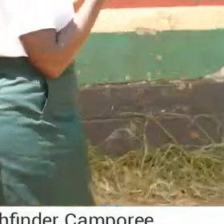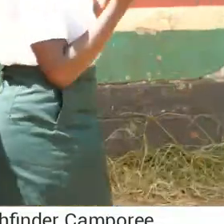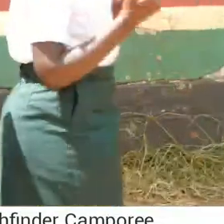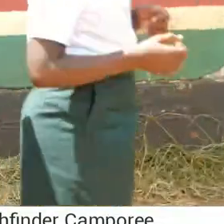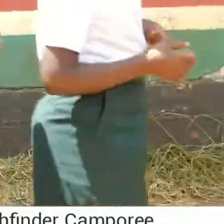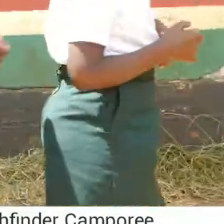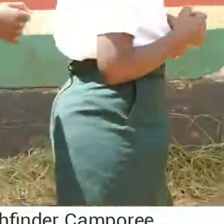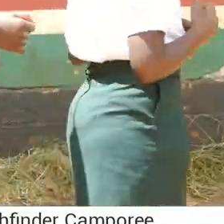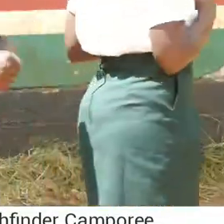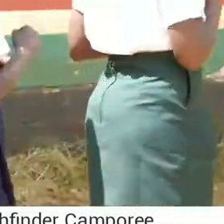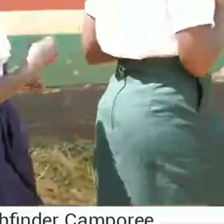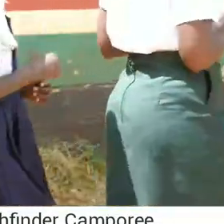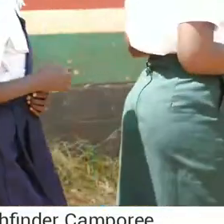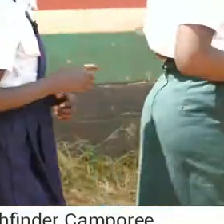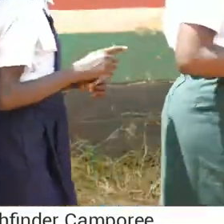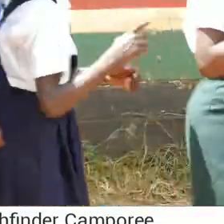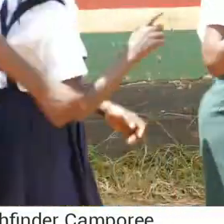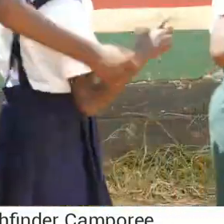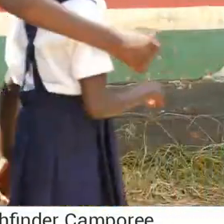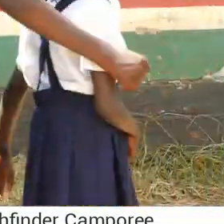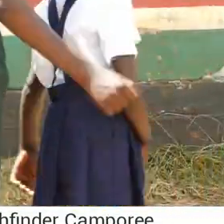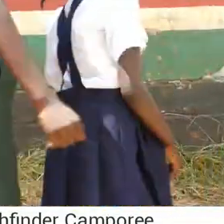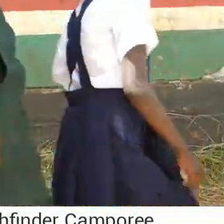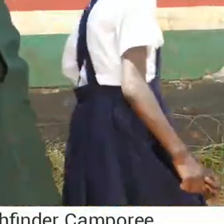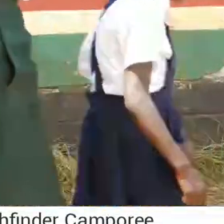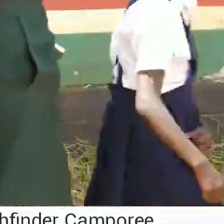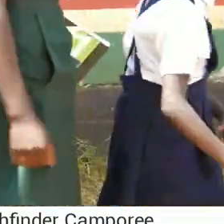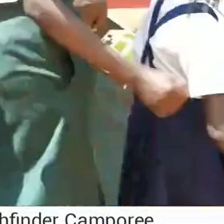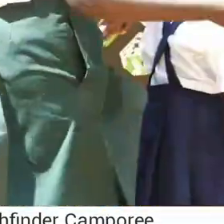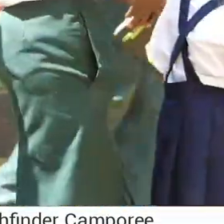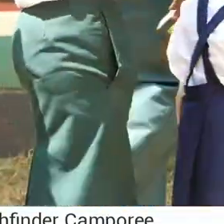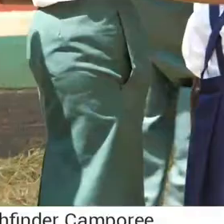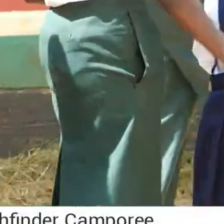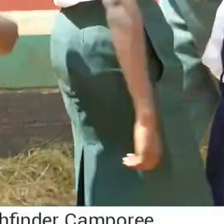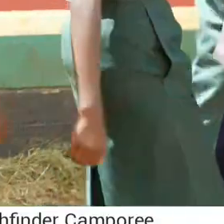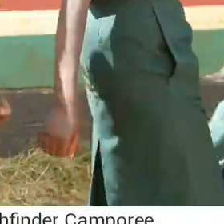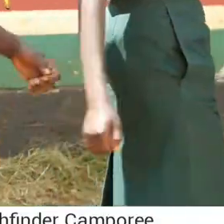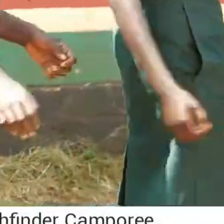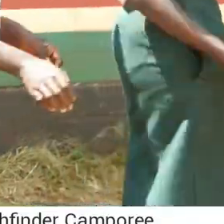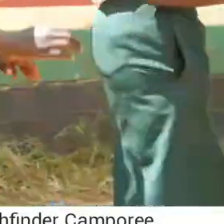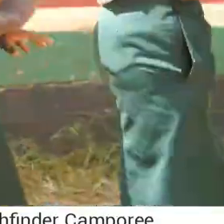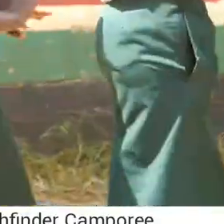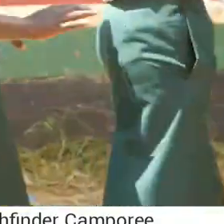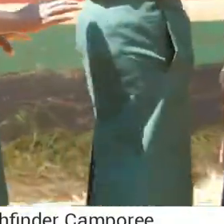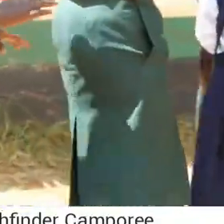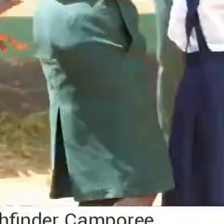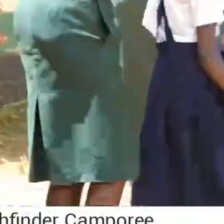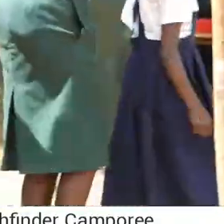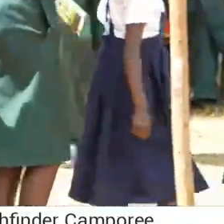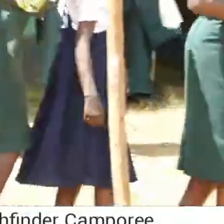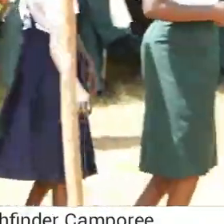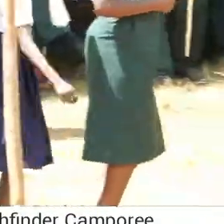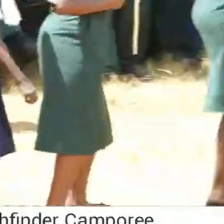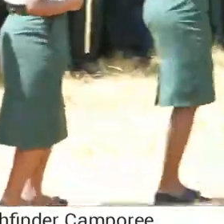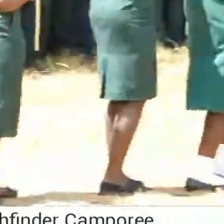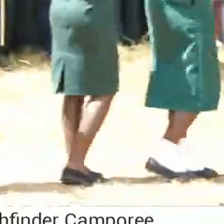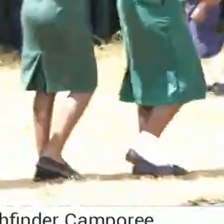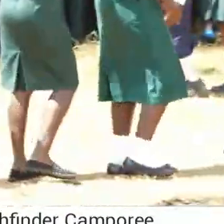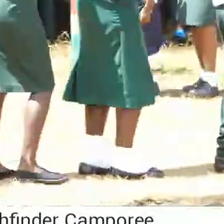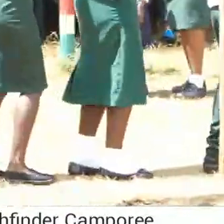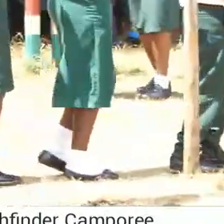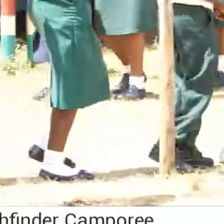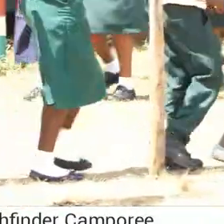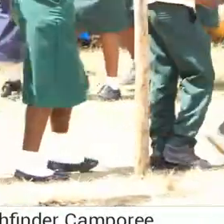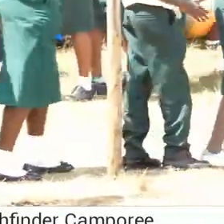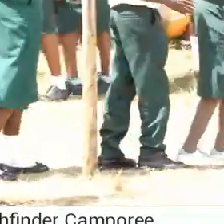naona, atufikishe nyumbani. Asante sana wanapozidi kutoka, naomba wale wanangoi tuweze kuchukua